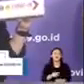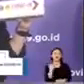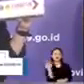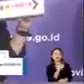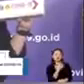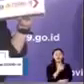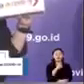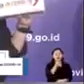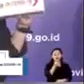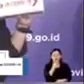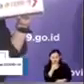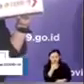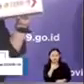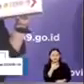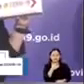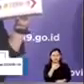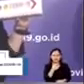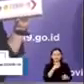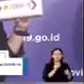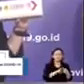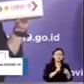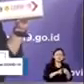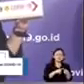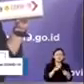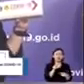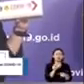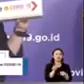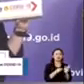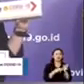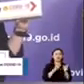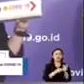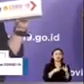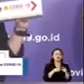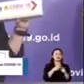macam kombinasi yaitu pertama Lovina